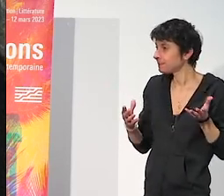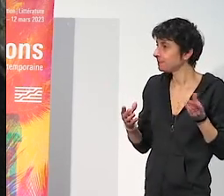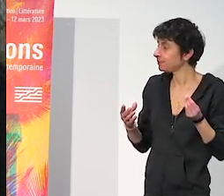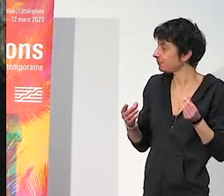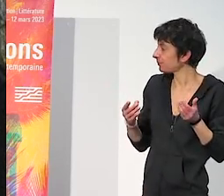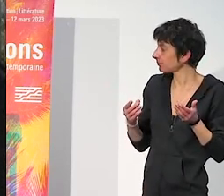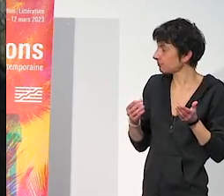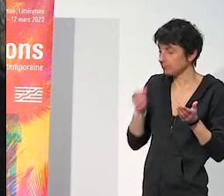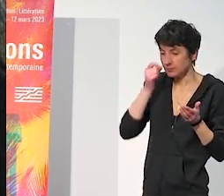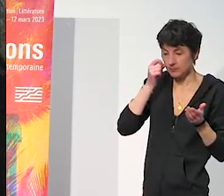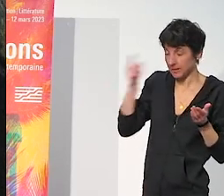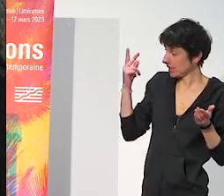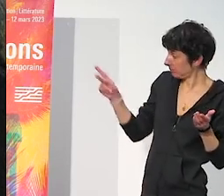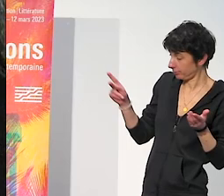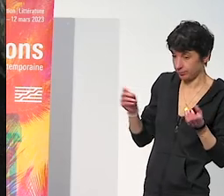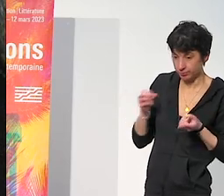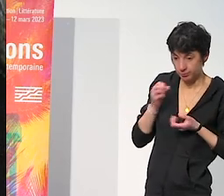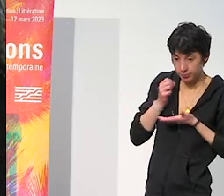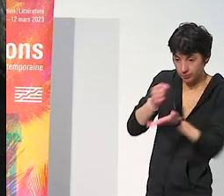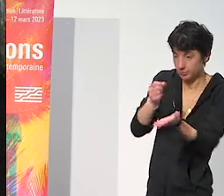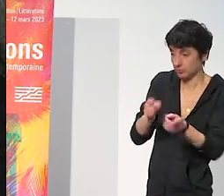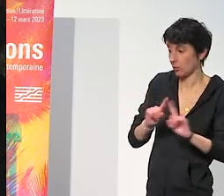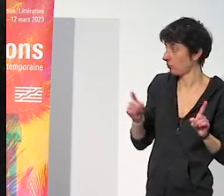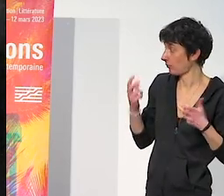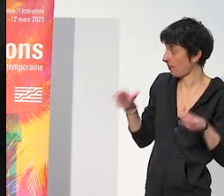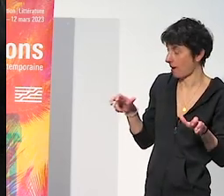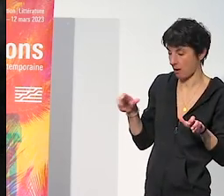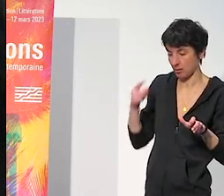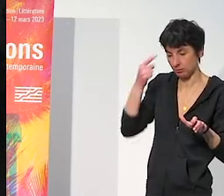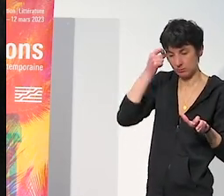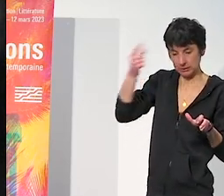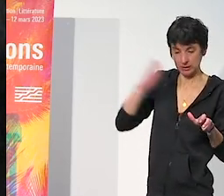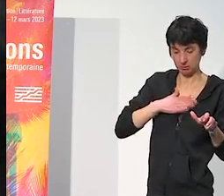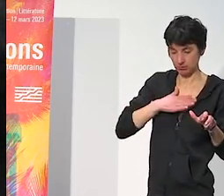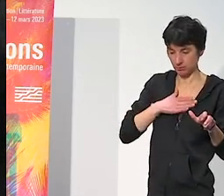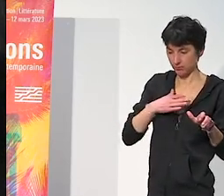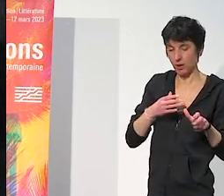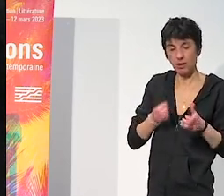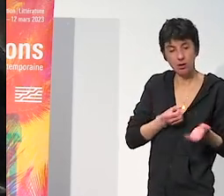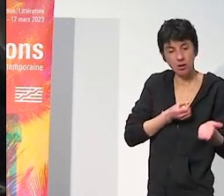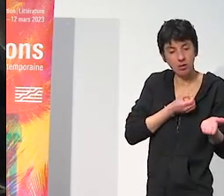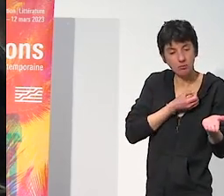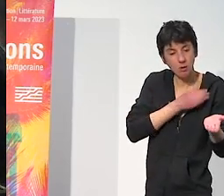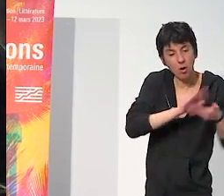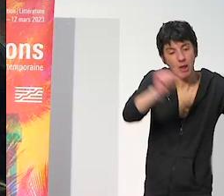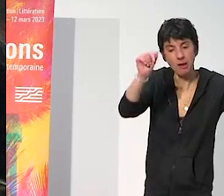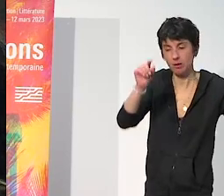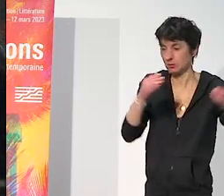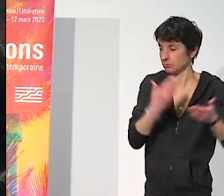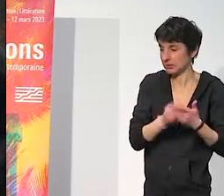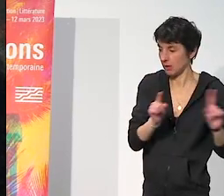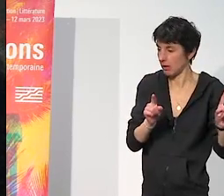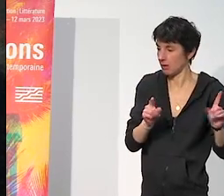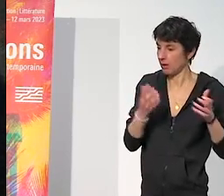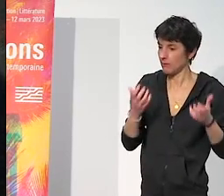de faire passer des idées? J'ai envie de vous dire surtout pas, mais surtout pas.